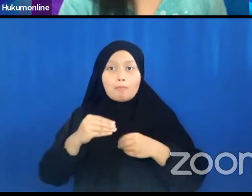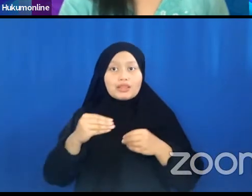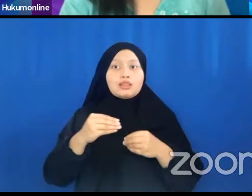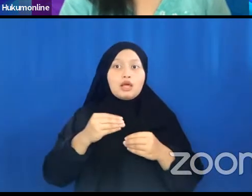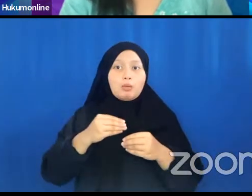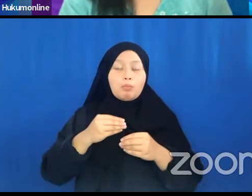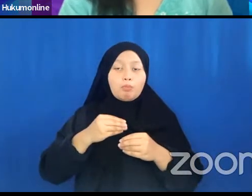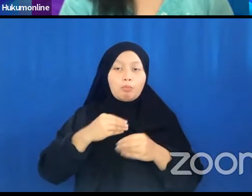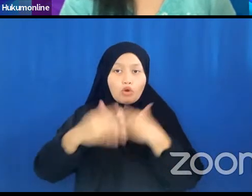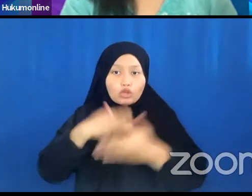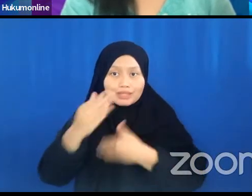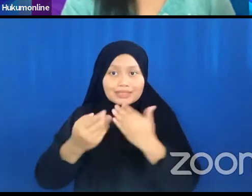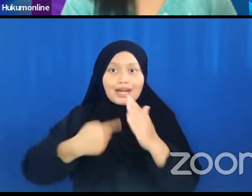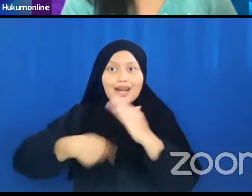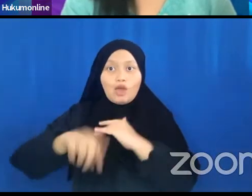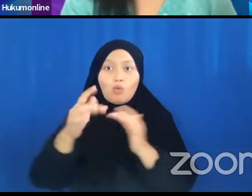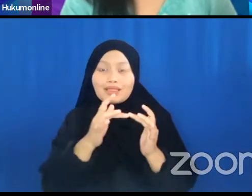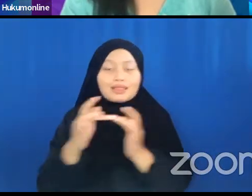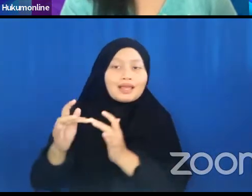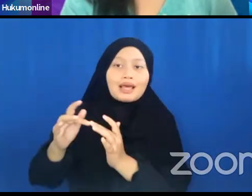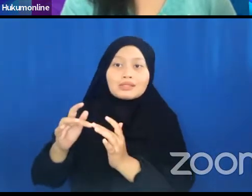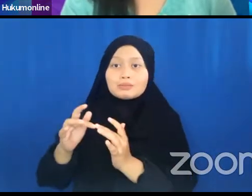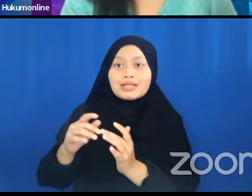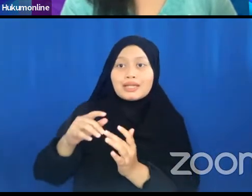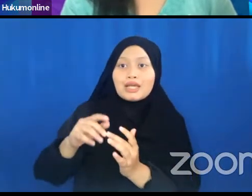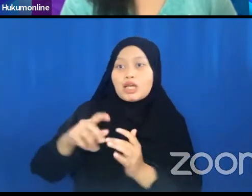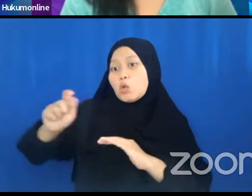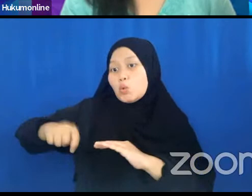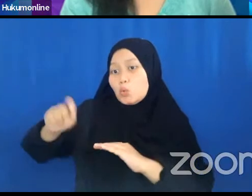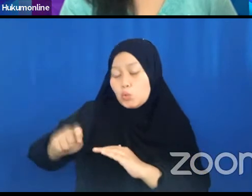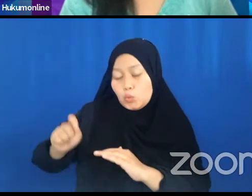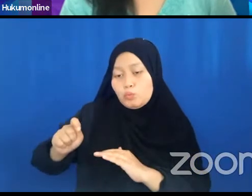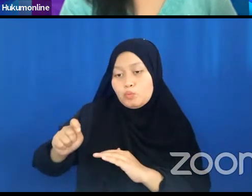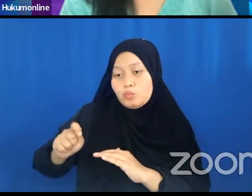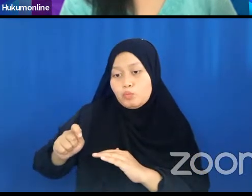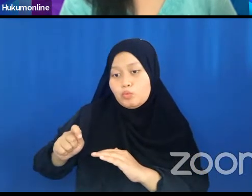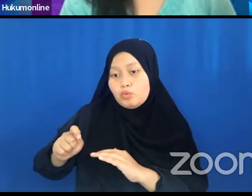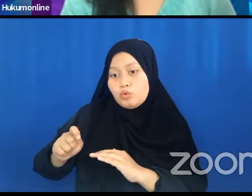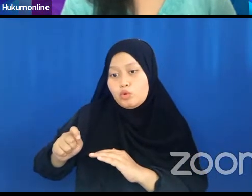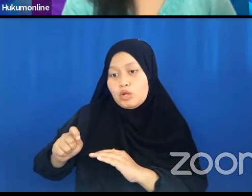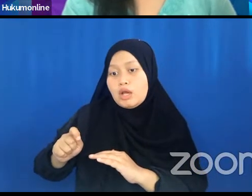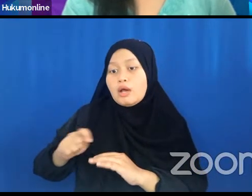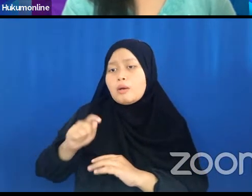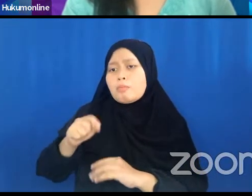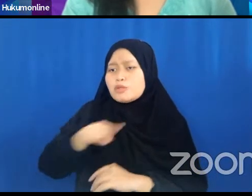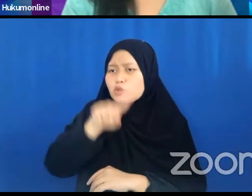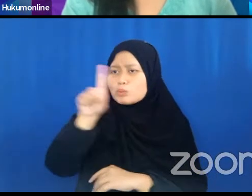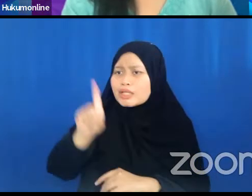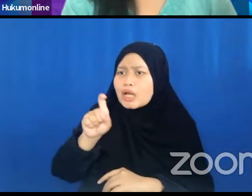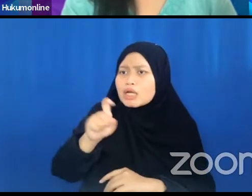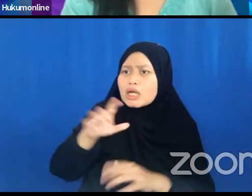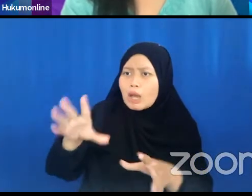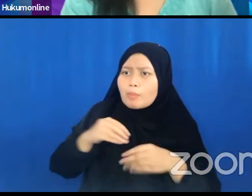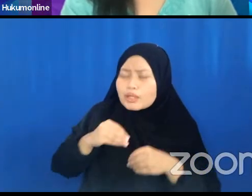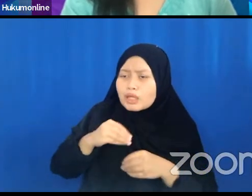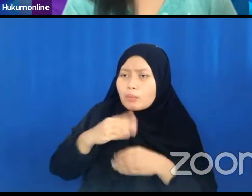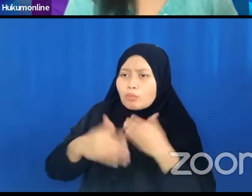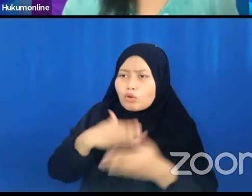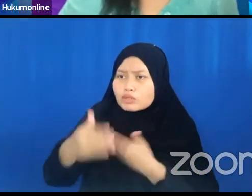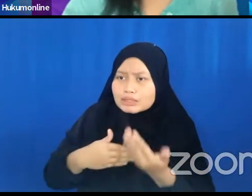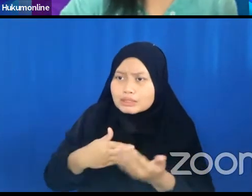Apakah boleh di monotype gitu kan jadi pertanyaannya diperoleh secara liguel ini berdasarkan apa